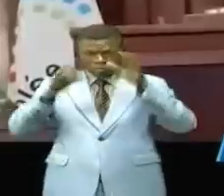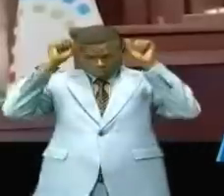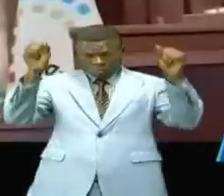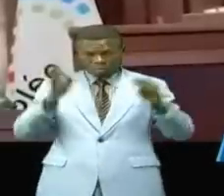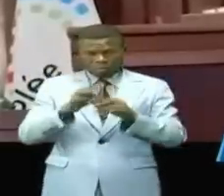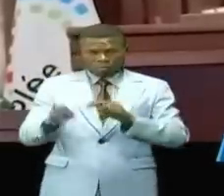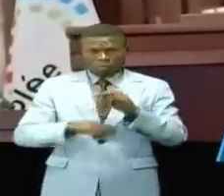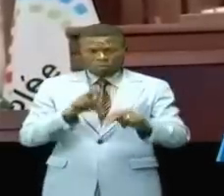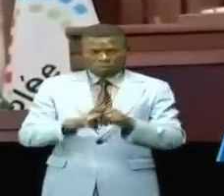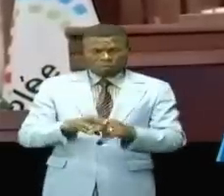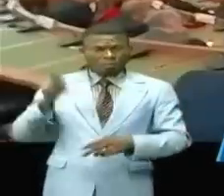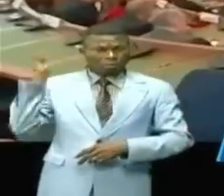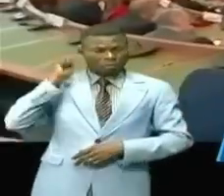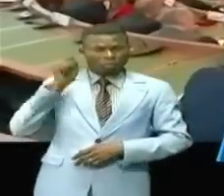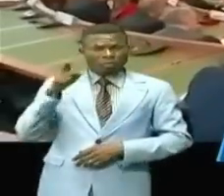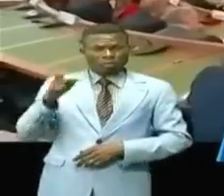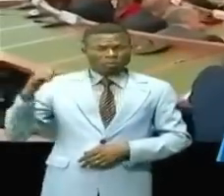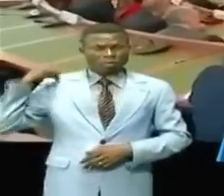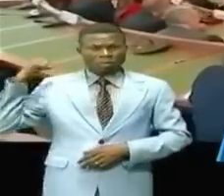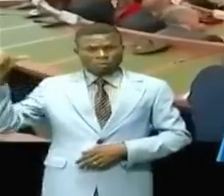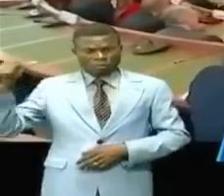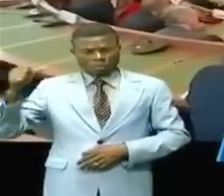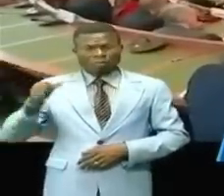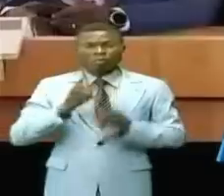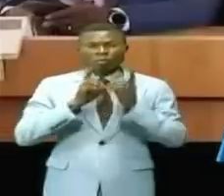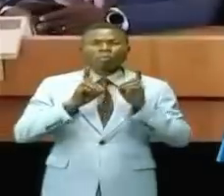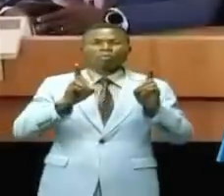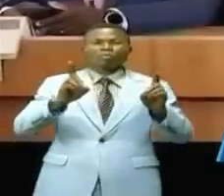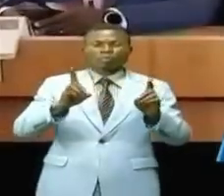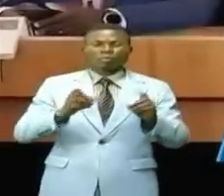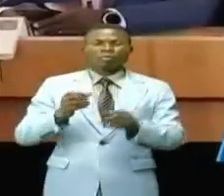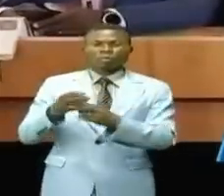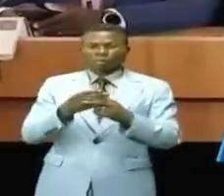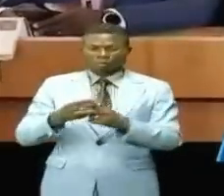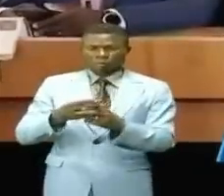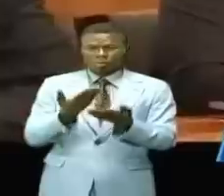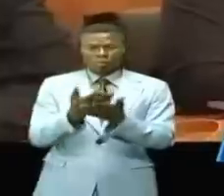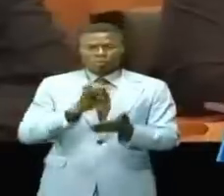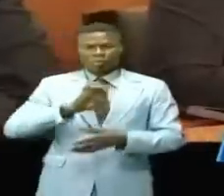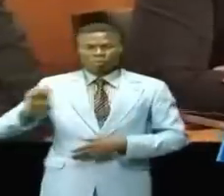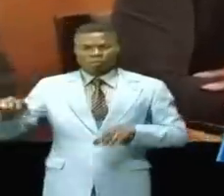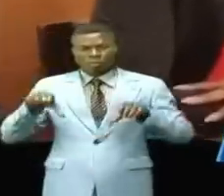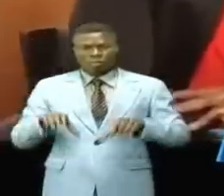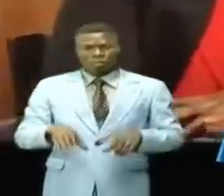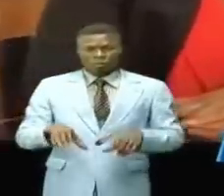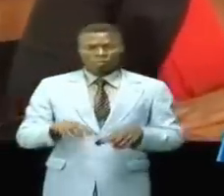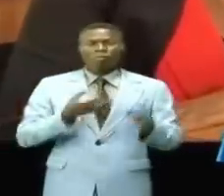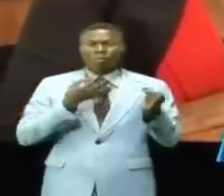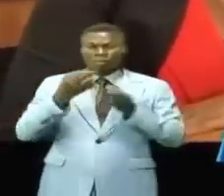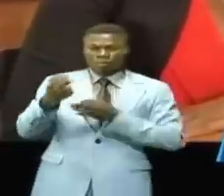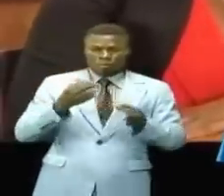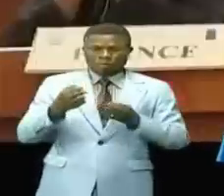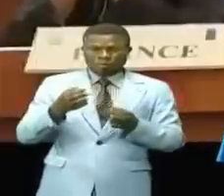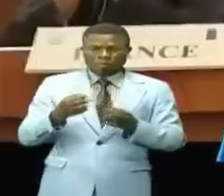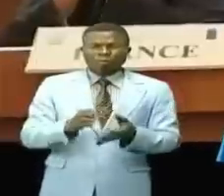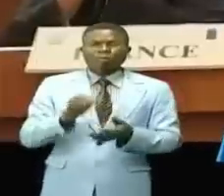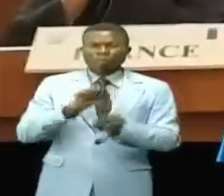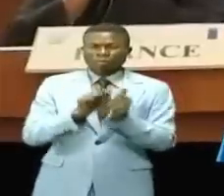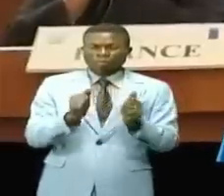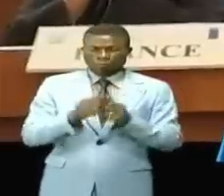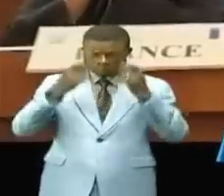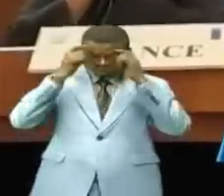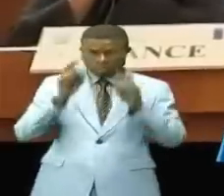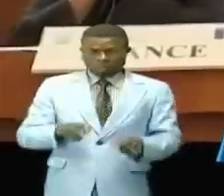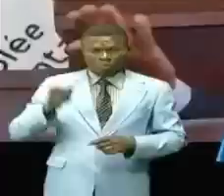André Mbatabetoukoumé Soumangou, présentait du haut de la tribune la situation sécuritaire à l'est de la République démocratique du Congo en rappelant le présidium qu'il avait décidé